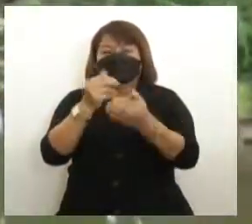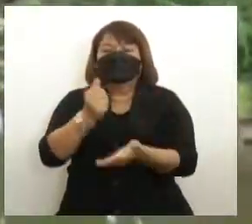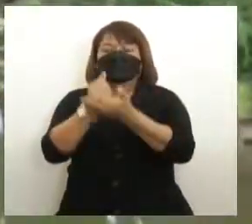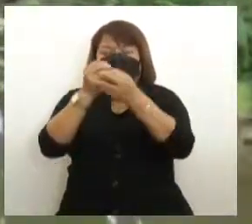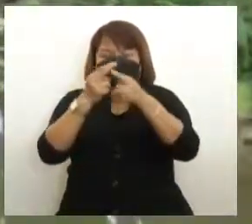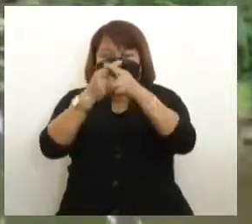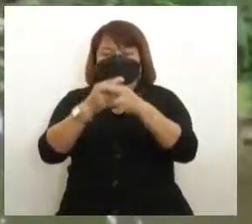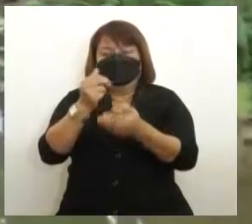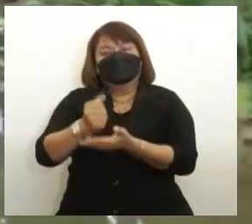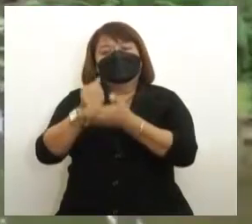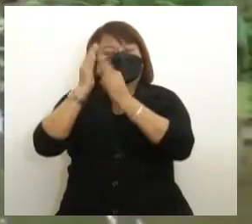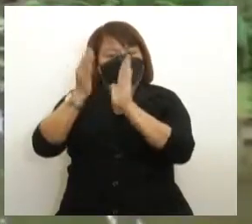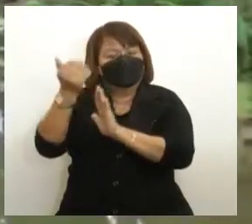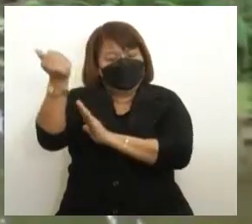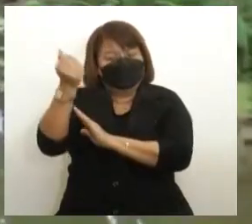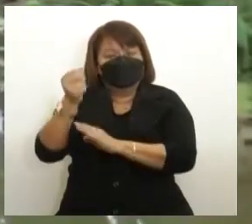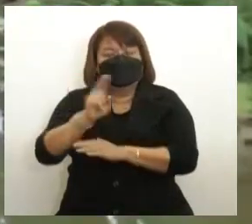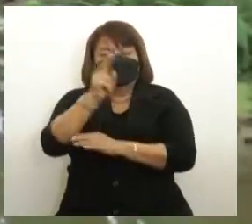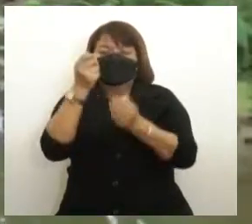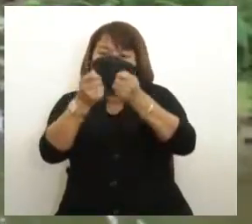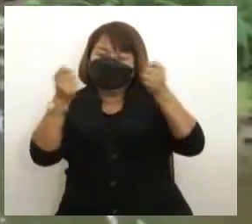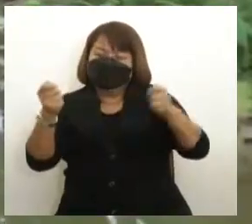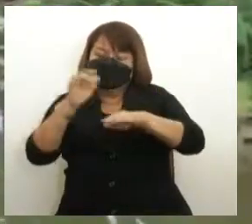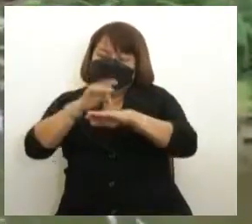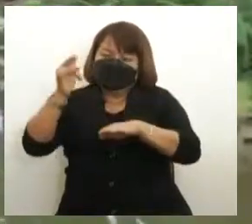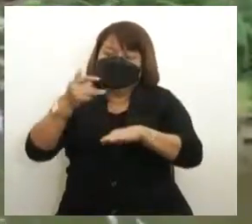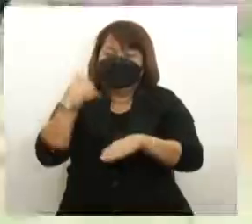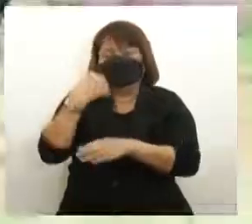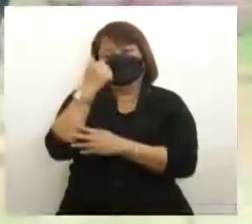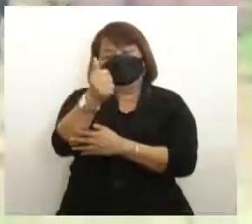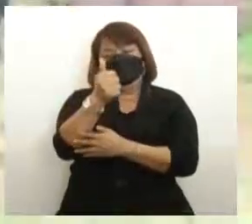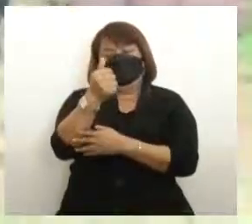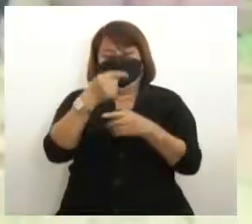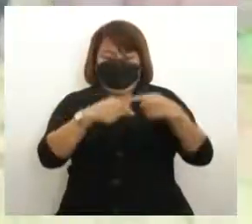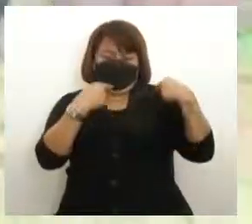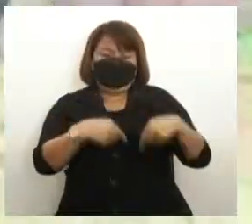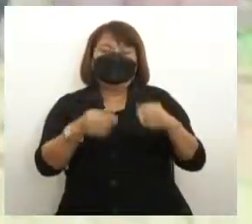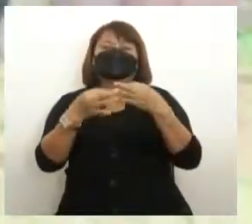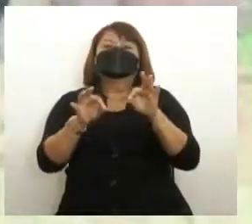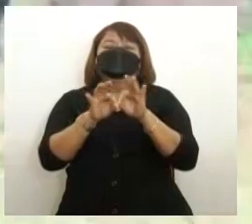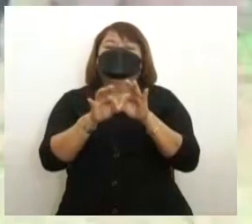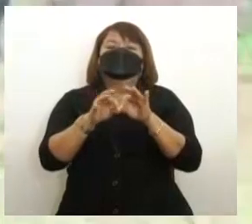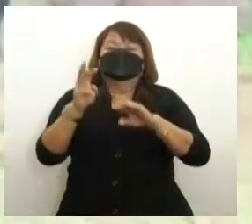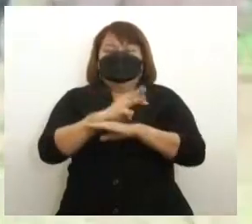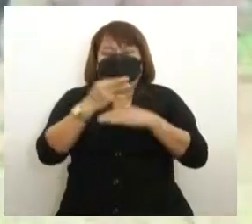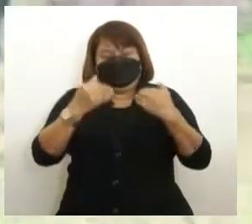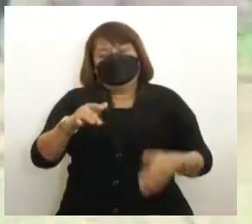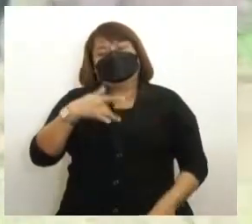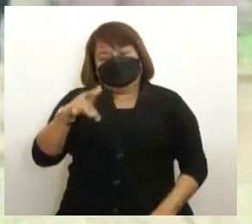ยเหลือคนอื่นนะครับใช้ทรัพยากรอย่างมีคุณภาพอันนี้คือหัวใจหลักวันนี้รู้สึกว่าหลาย